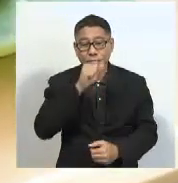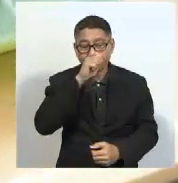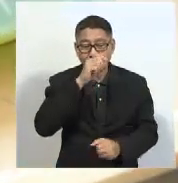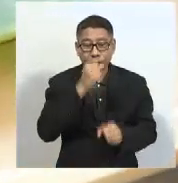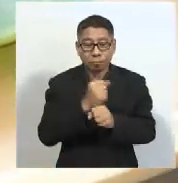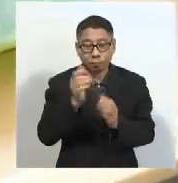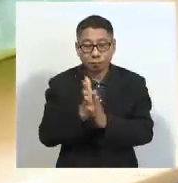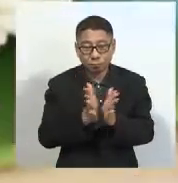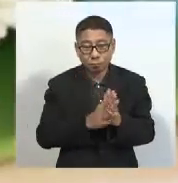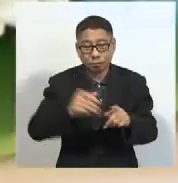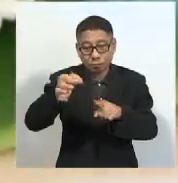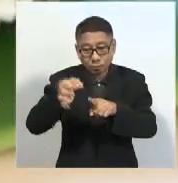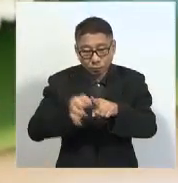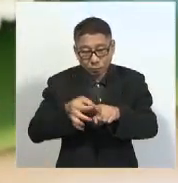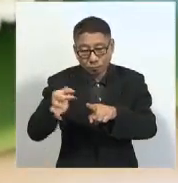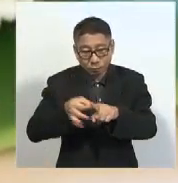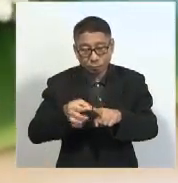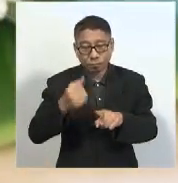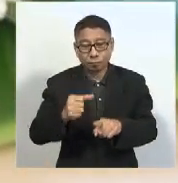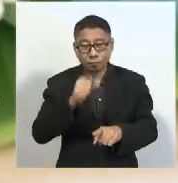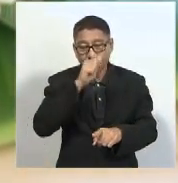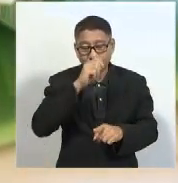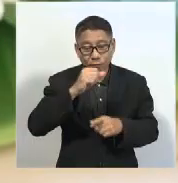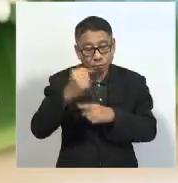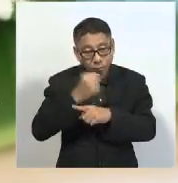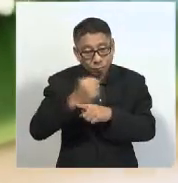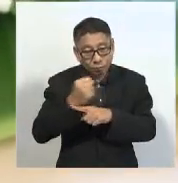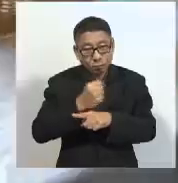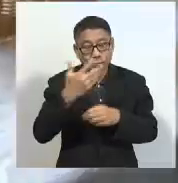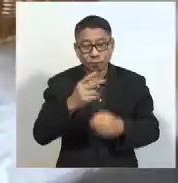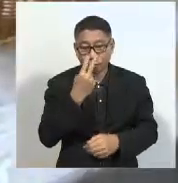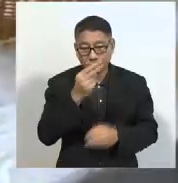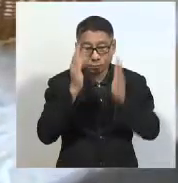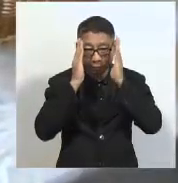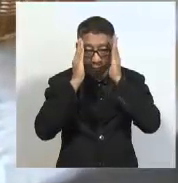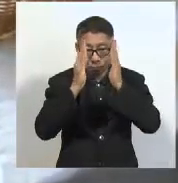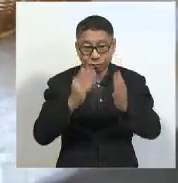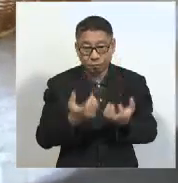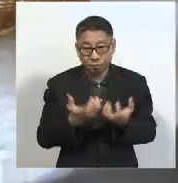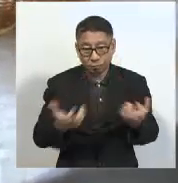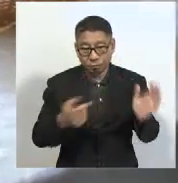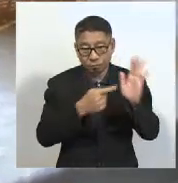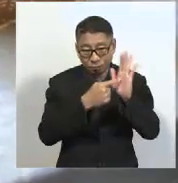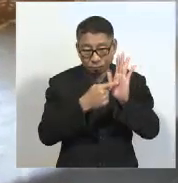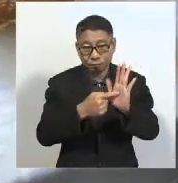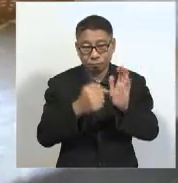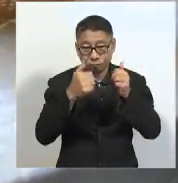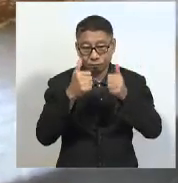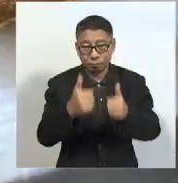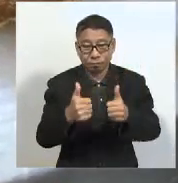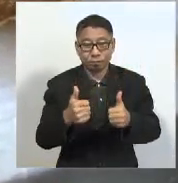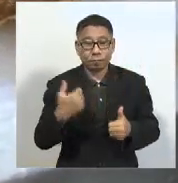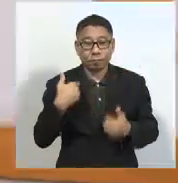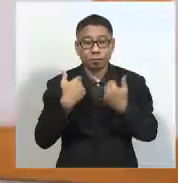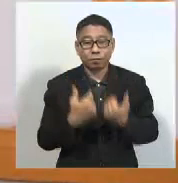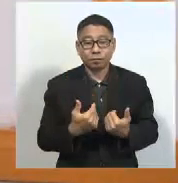งานประดิษฐ์การร้อยมาลัยดอกไม้สดดูหลังจากที่ฝึกกันมาระยะหนึ่งเห็นถึงความตั้งใจแล้วก็ผลงานที่ออกมาเป็นที่น่าพึงพอ